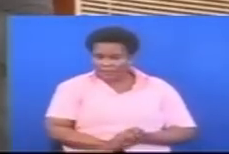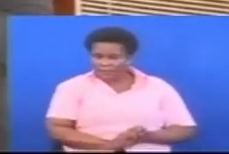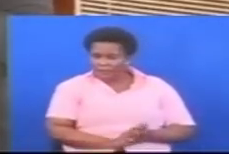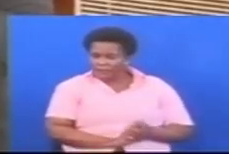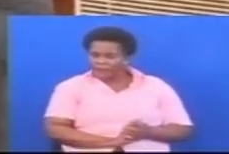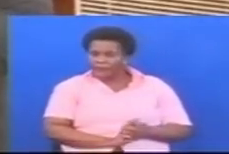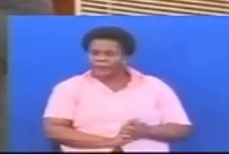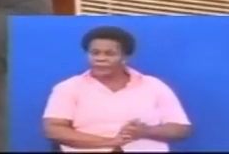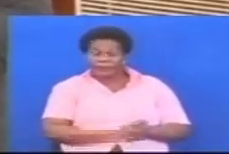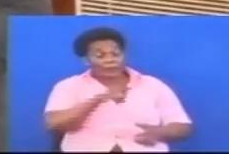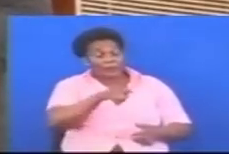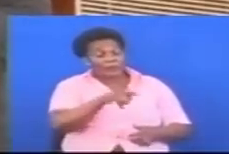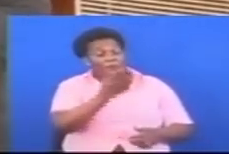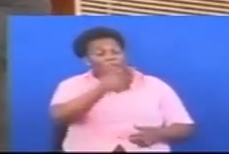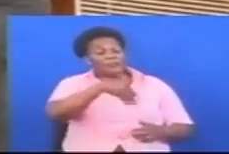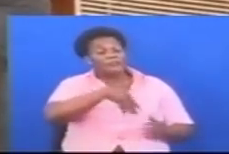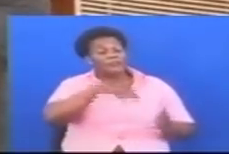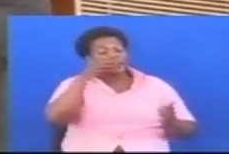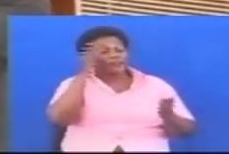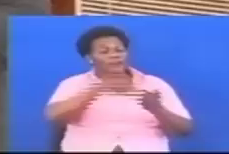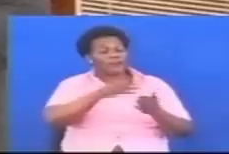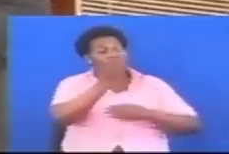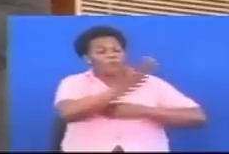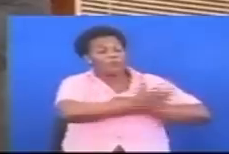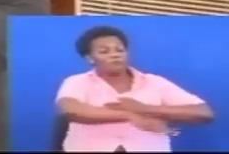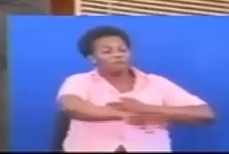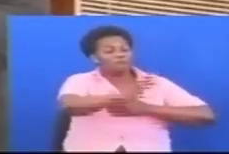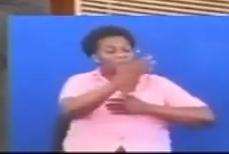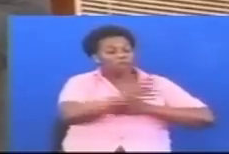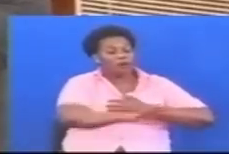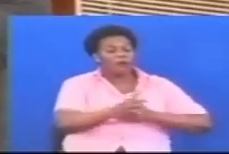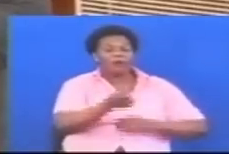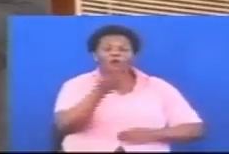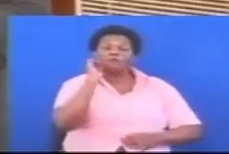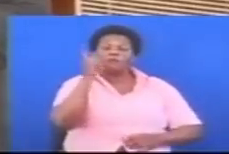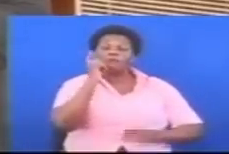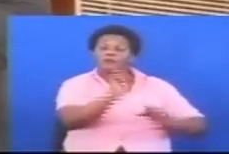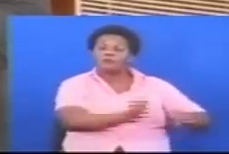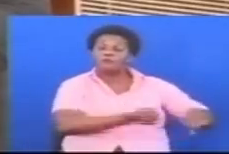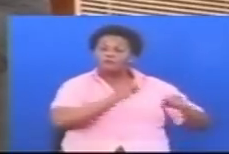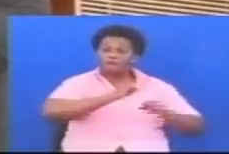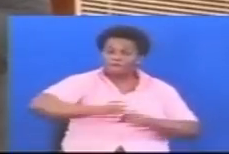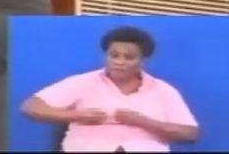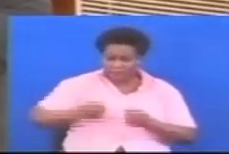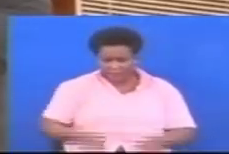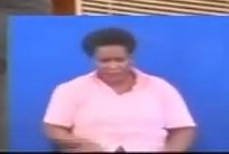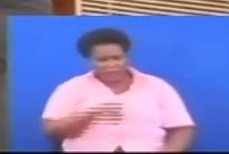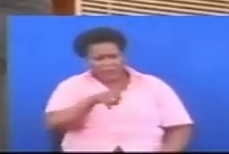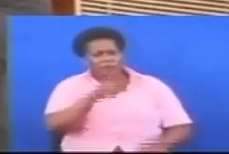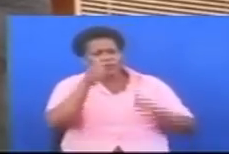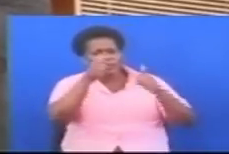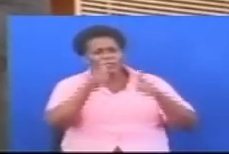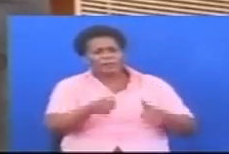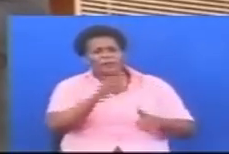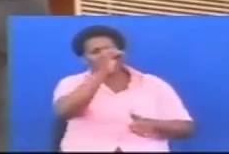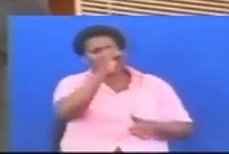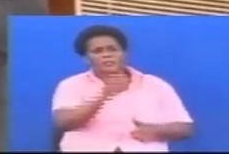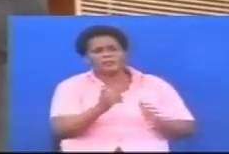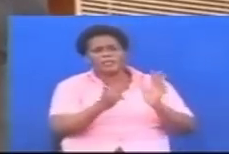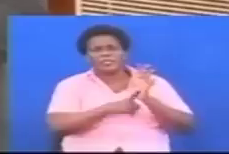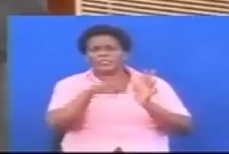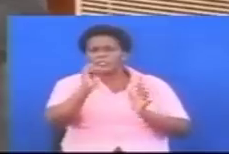Gorge. Hivyo ustawi wa mto Rufiji unategemea ustawi wa mto Rufiji, ambao pia unategemewa kwa 60% ya ustawi wa mto